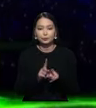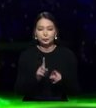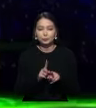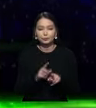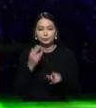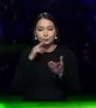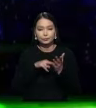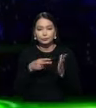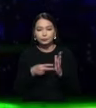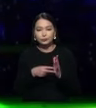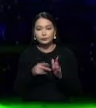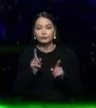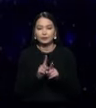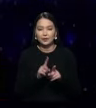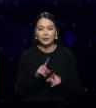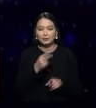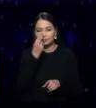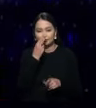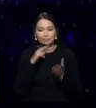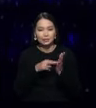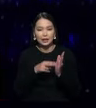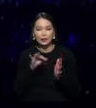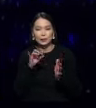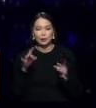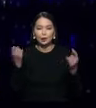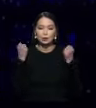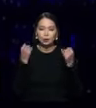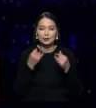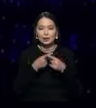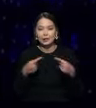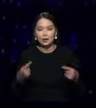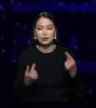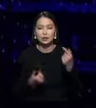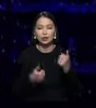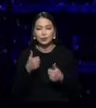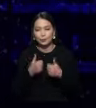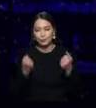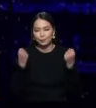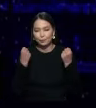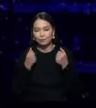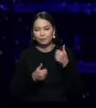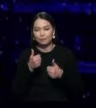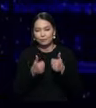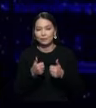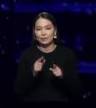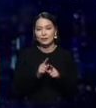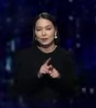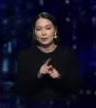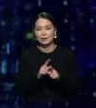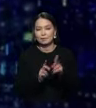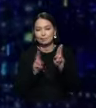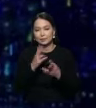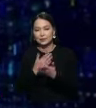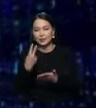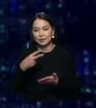подразумевает сочетание традиционных видов спорта с компьютерными играми. В соревнованиях по 21 инновационным дисциплинам и 5